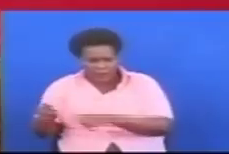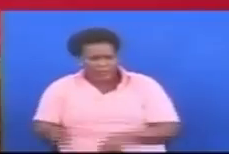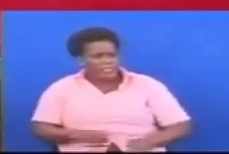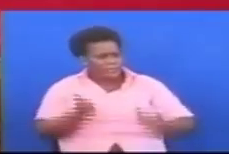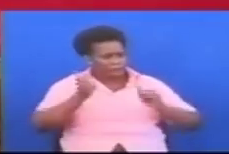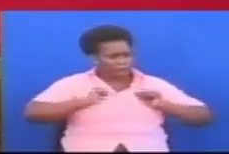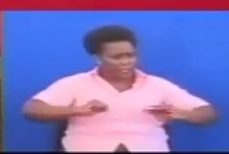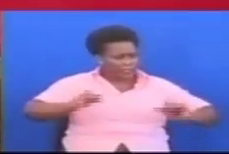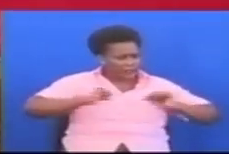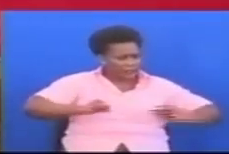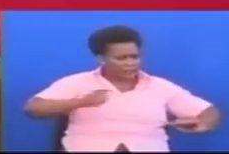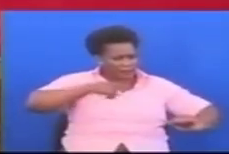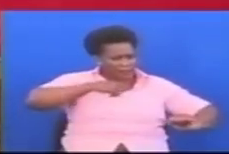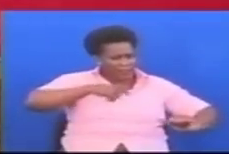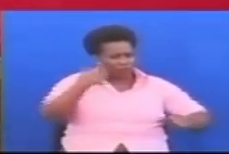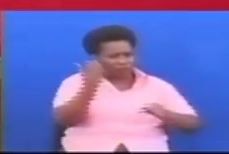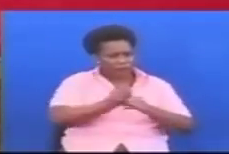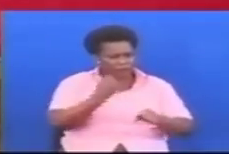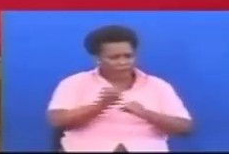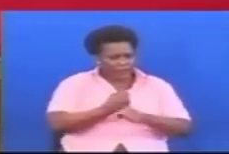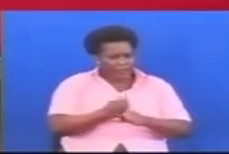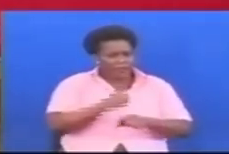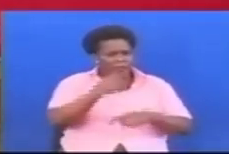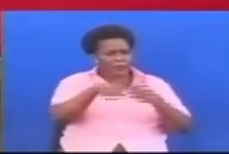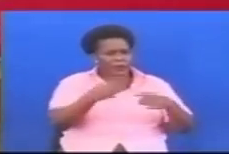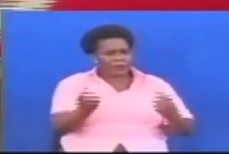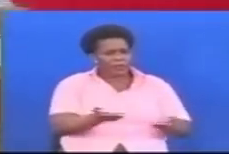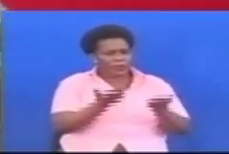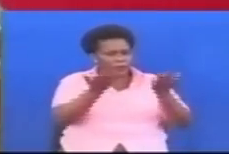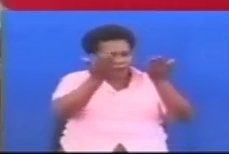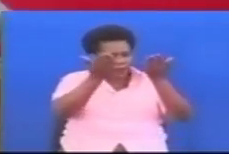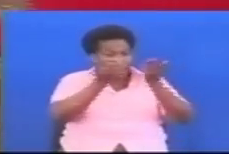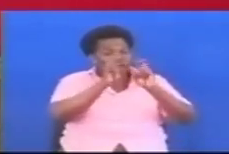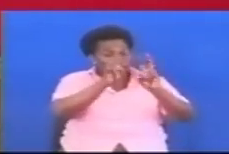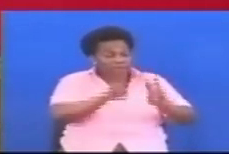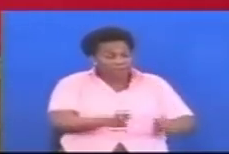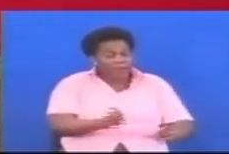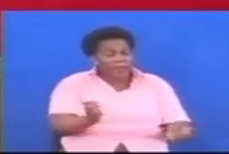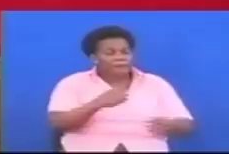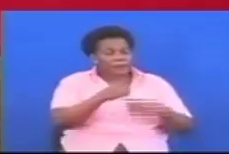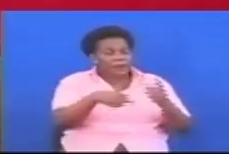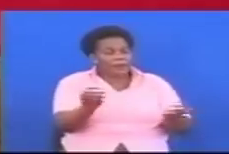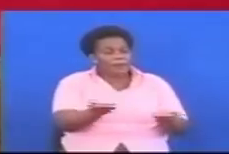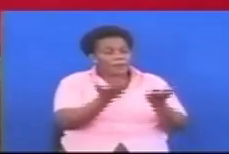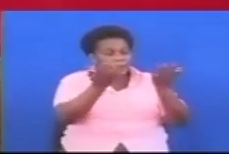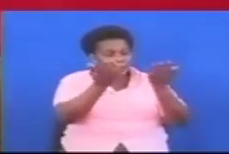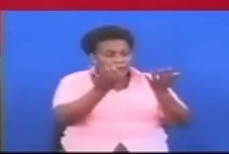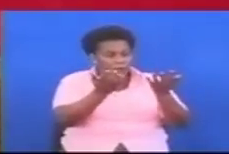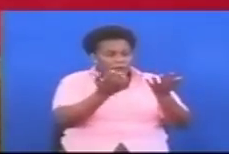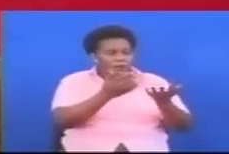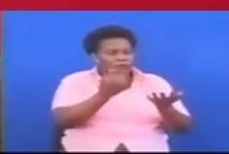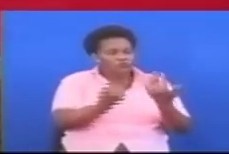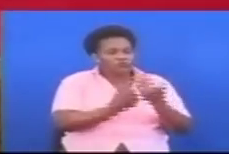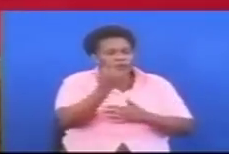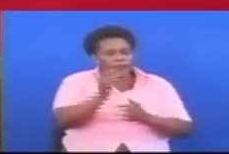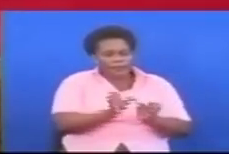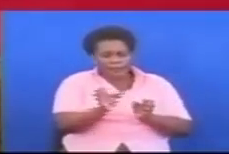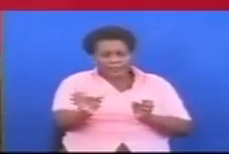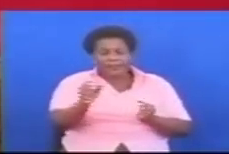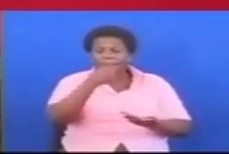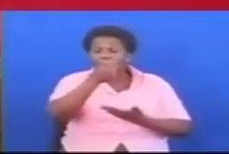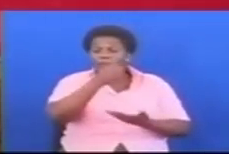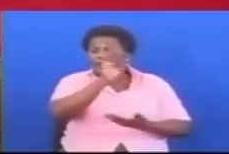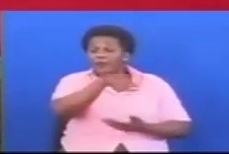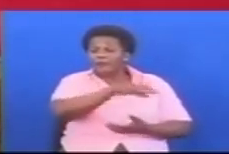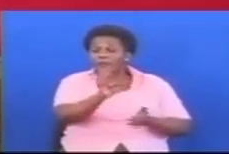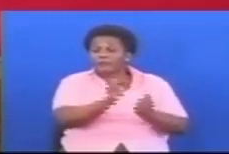maendeleo iliyotekelezwa katika mwaka wa fedha 2018-19. Mheshimiwa Mwenyekiti, napenda kuliarifu